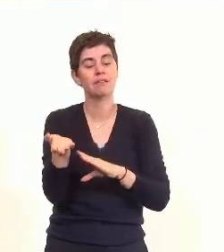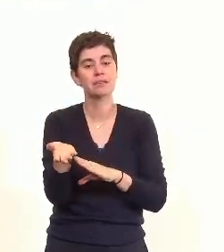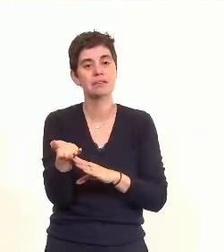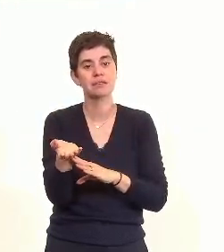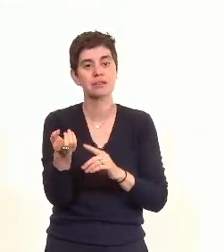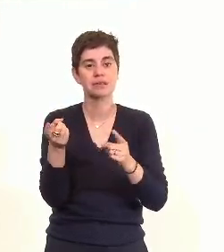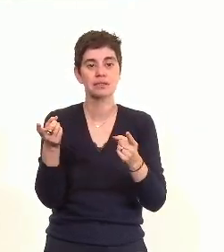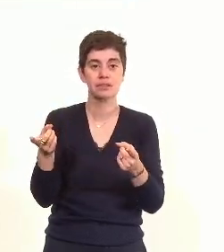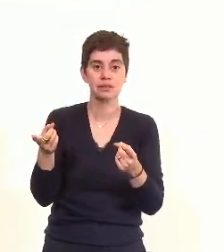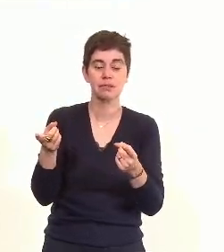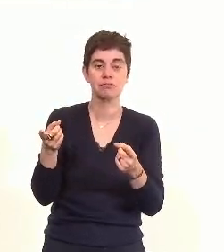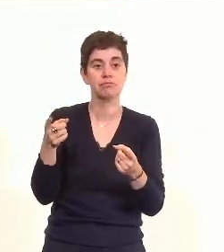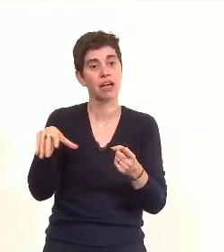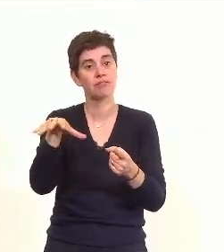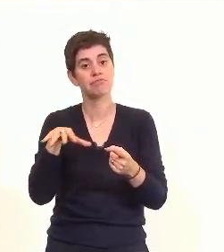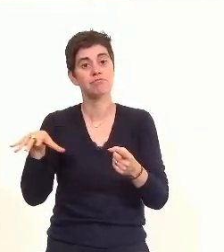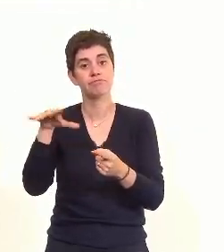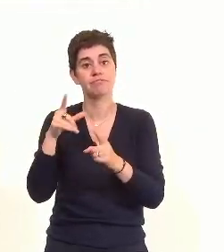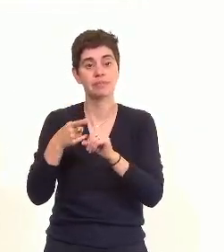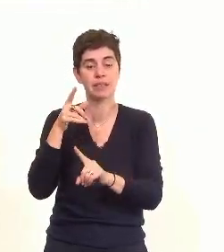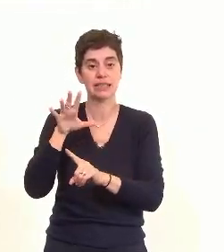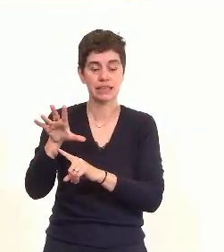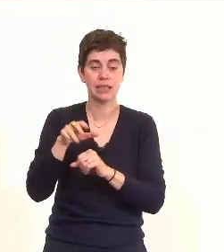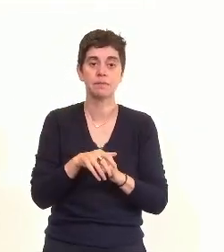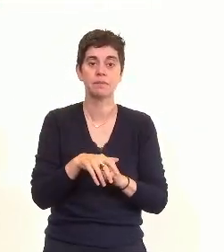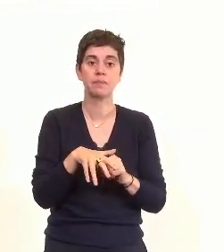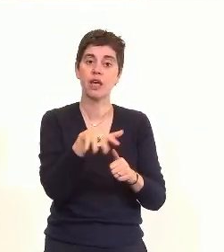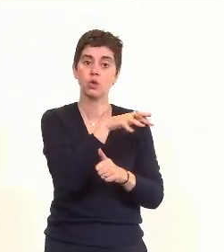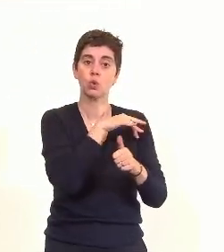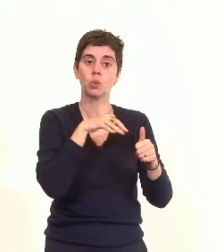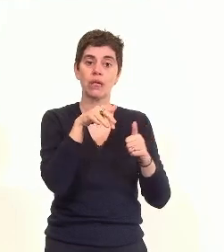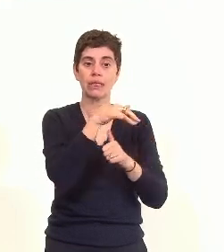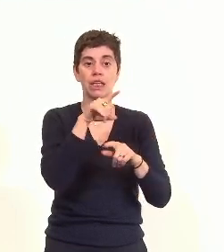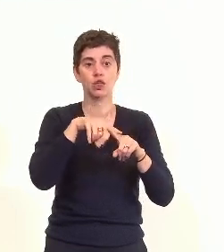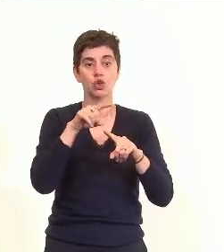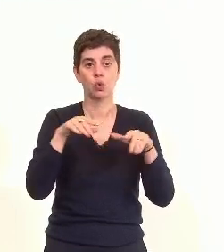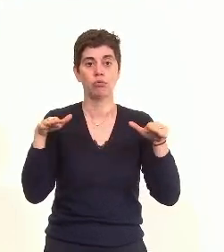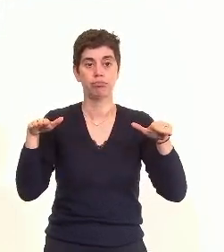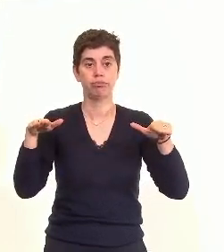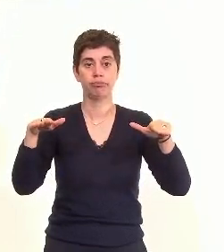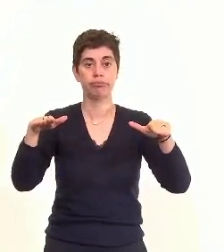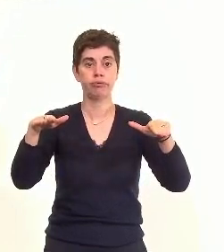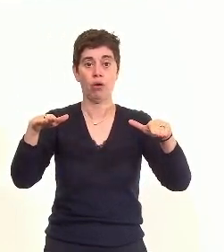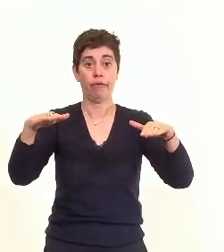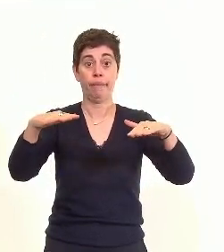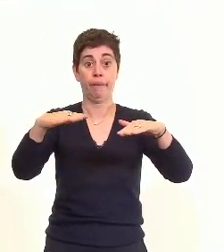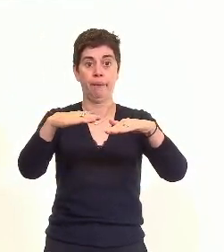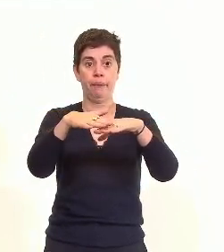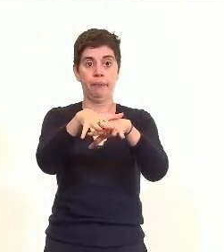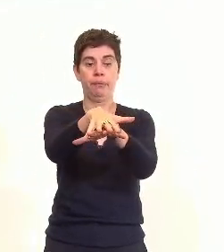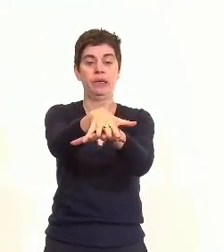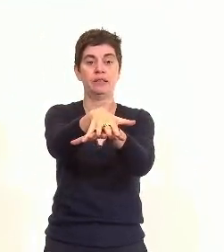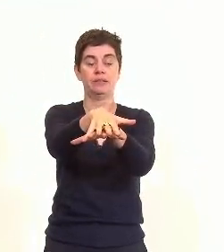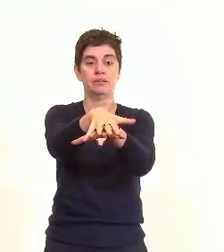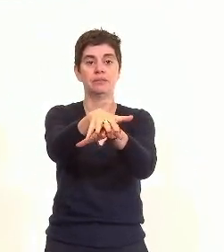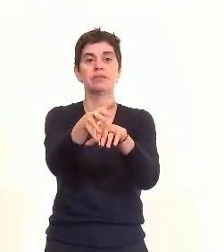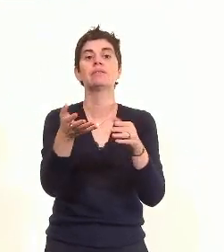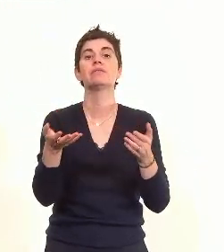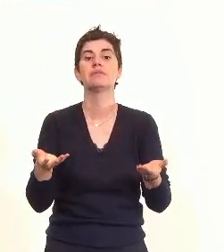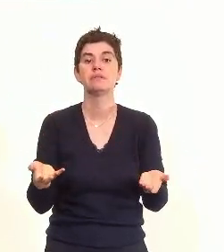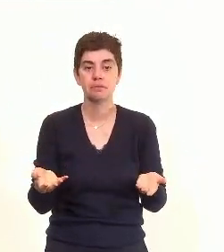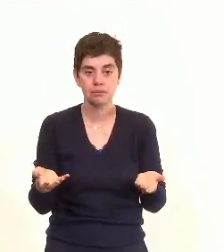espace spécialisé et la société en général, quelque chose qui va venir s'entrecroiser, s'entremêler et que ces frontières vont finir